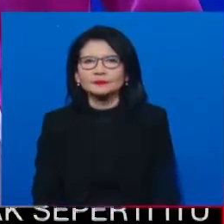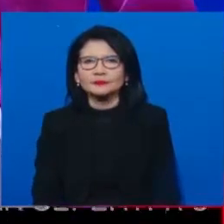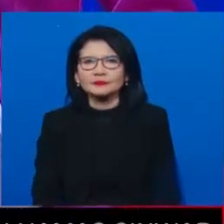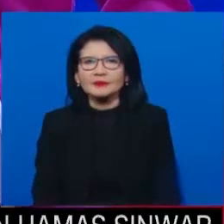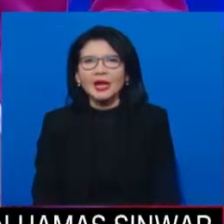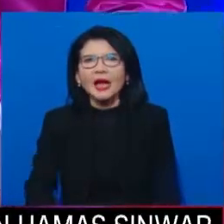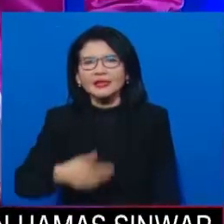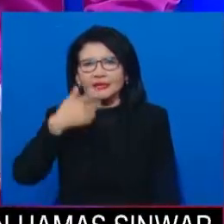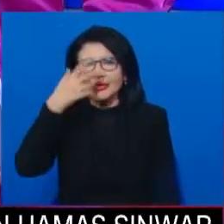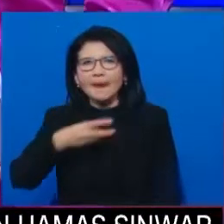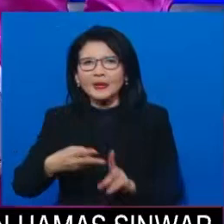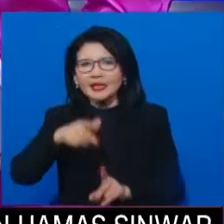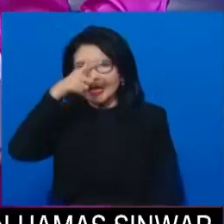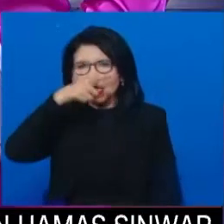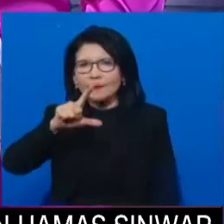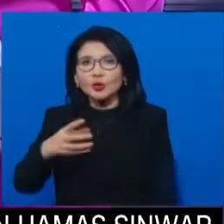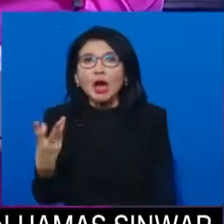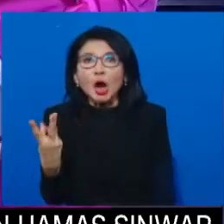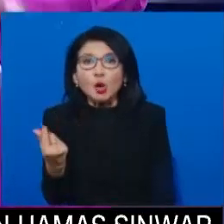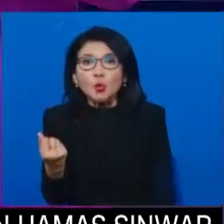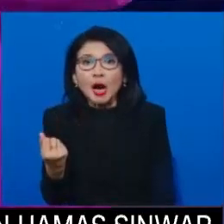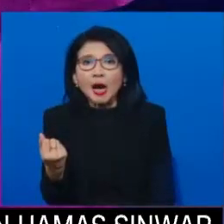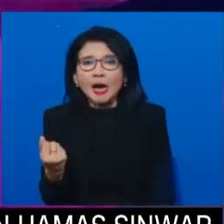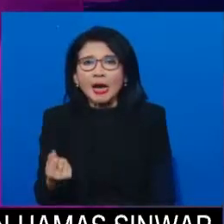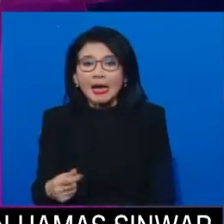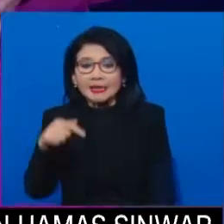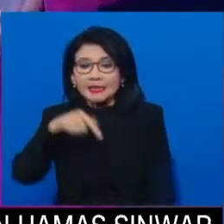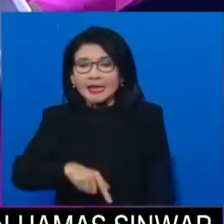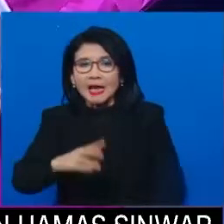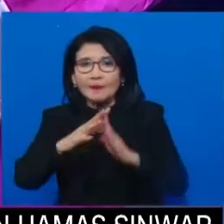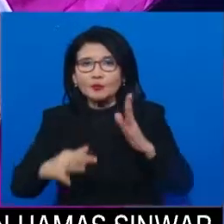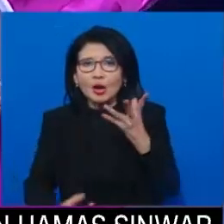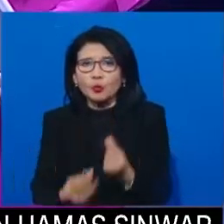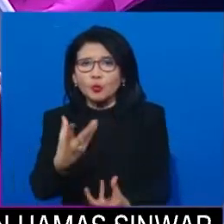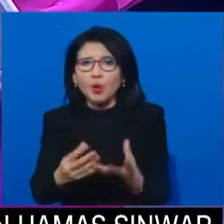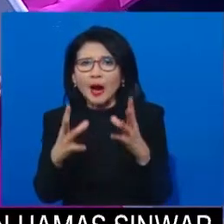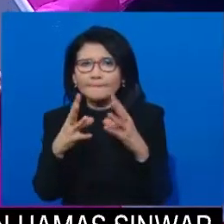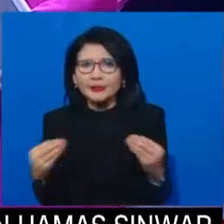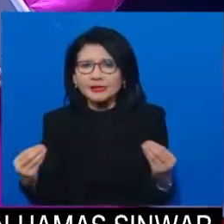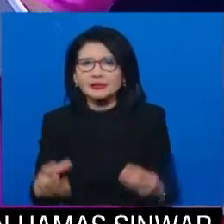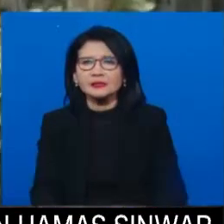hangus terbakar dan uang tunai senilai Rp100 juta di dalamnya ikut hangus dilalap